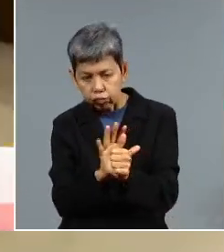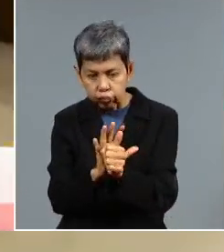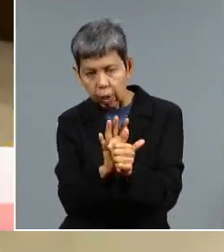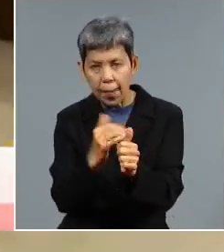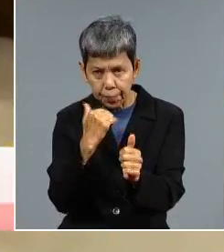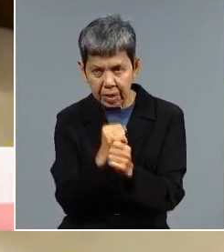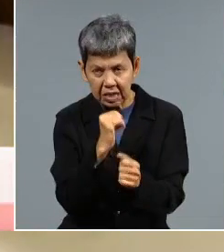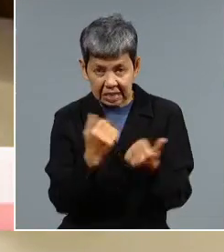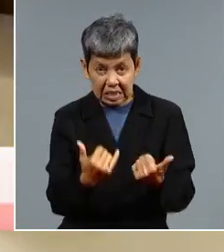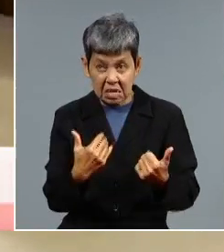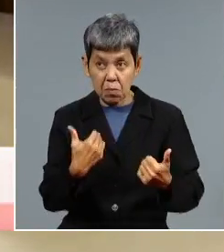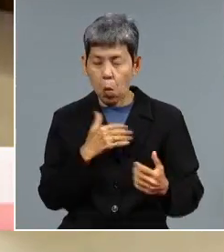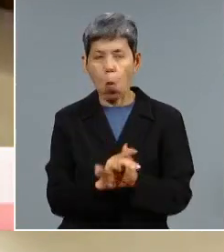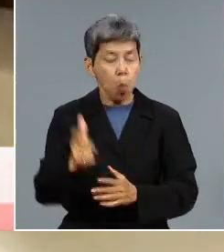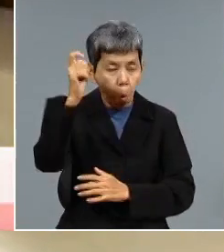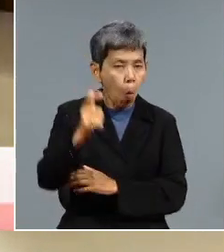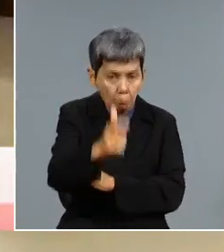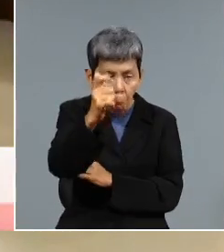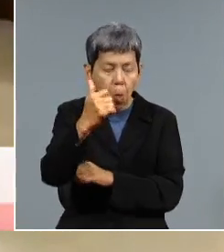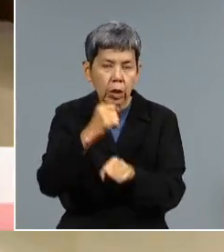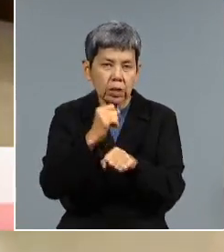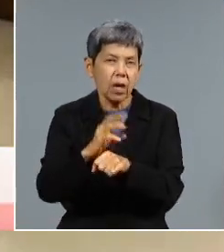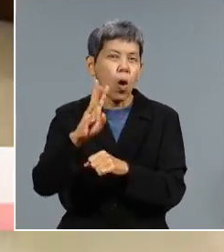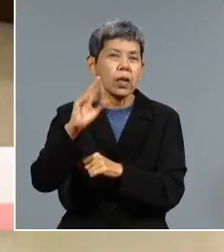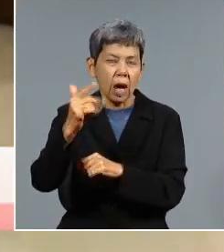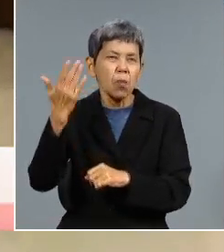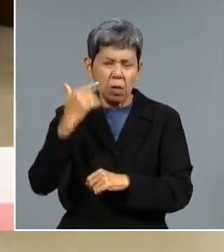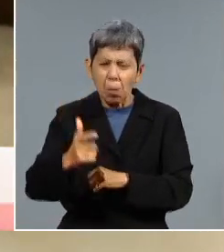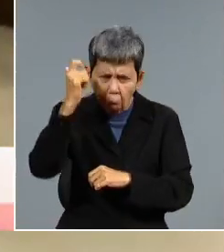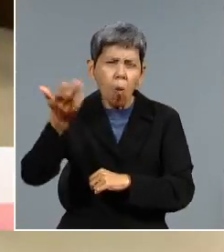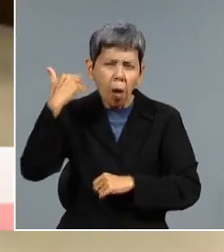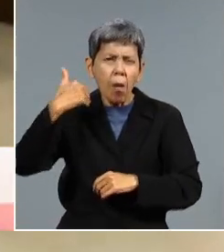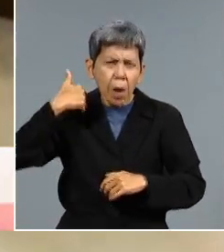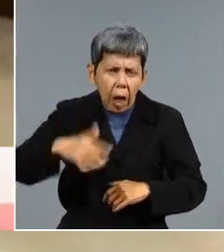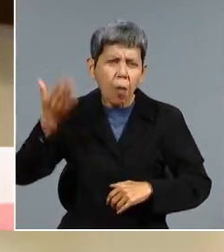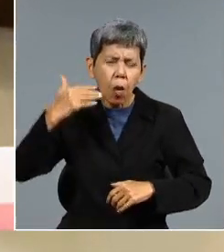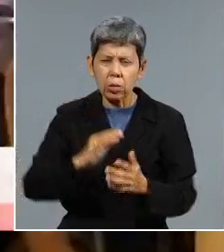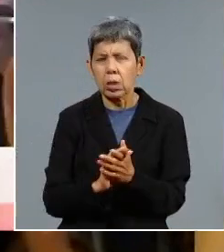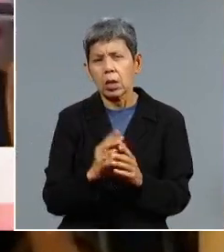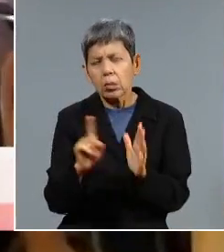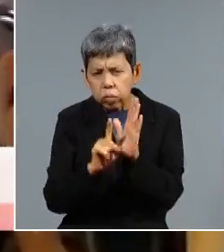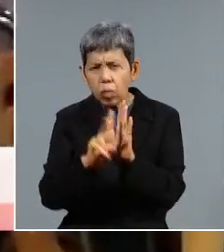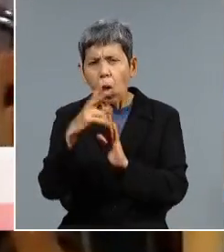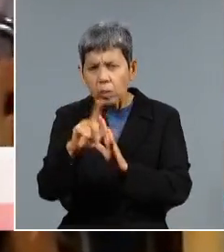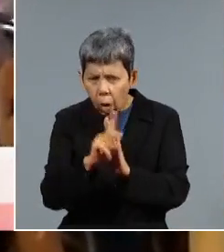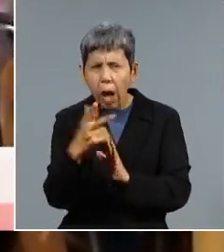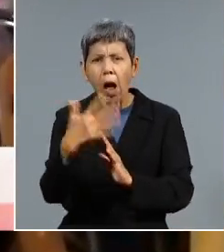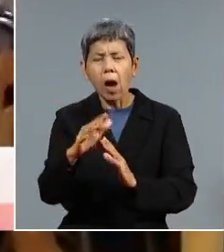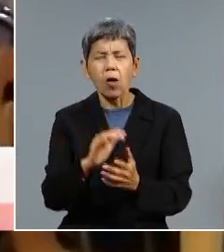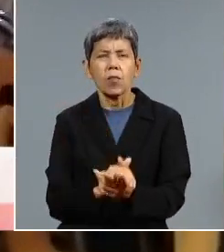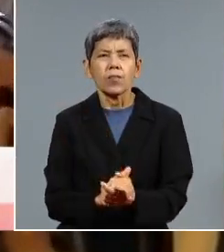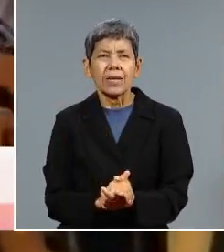ด้วยเนื่องจากคดีนี้เป็นคดีออกจากกันครับและในวันผมก็เคยก่อคดีแบบนี้มาแล้ว 2-3คดีด้วยกัน